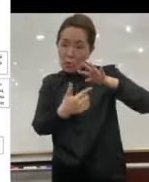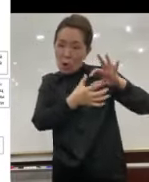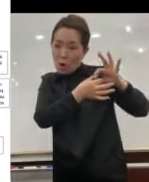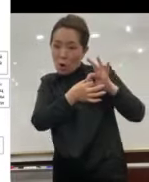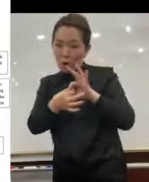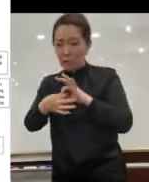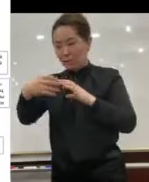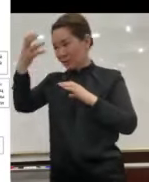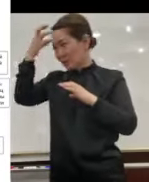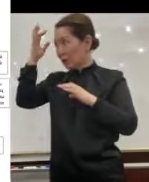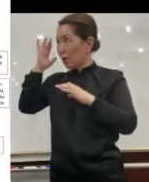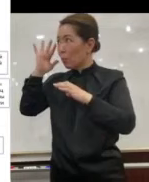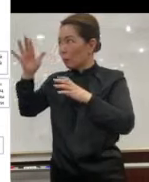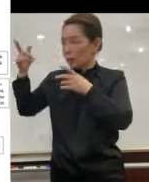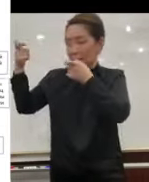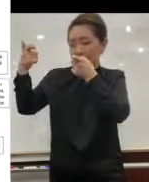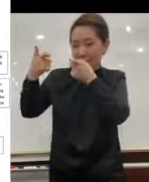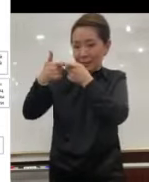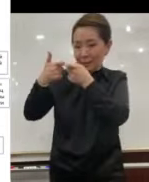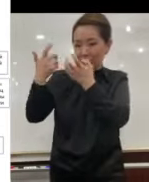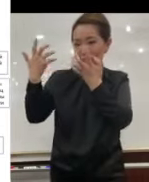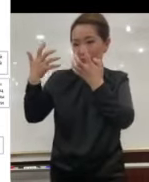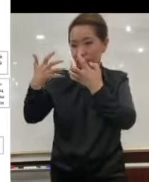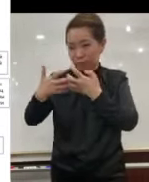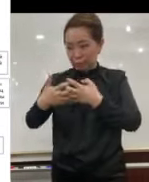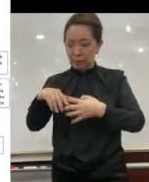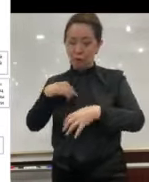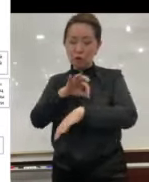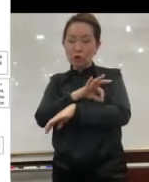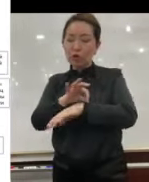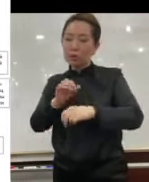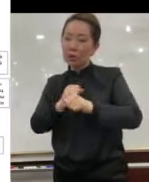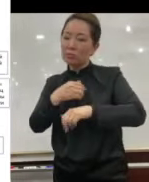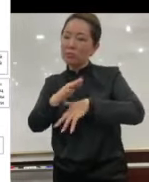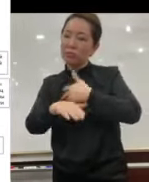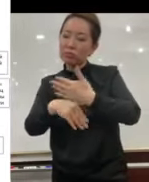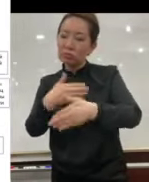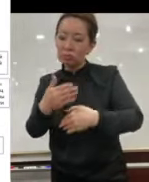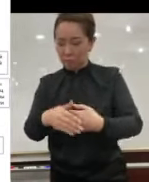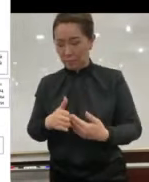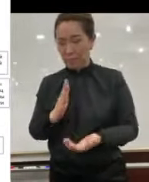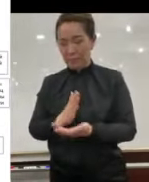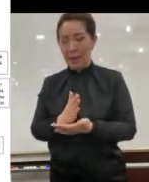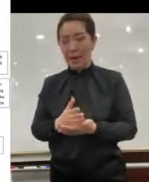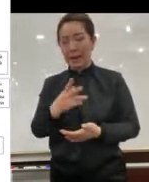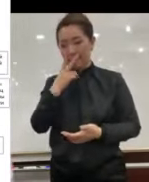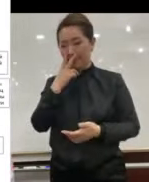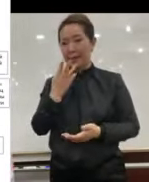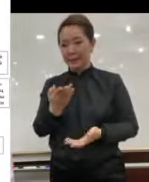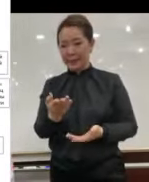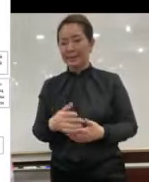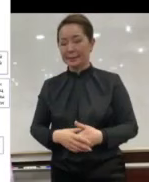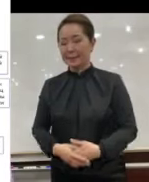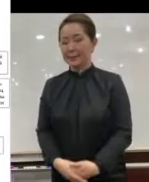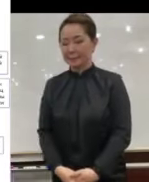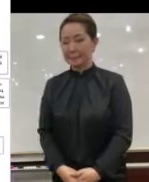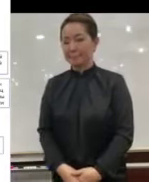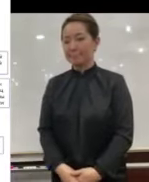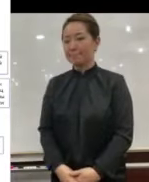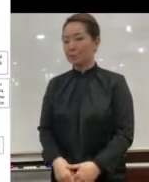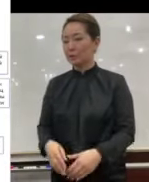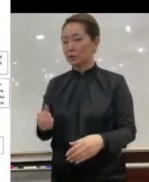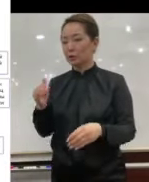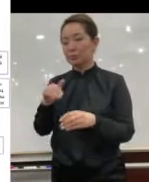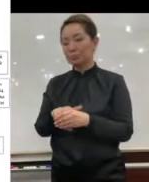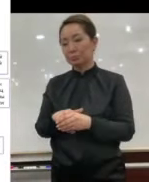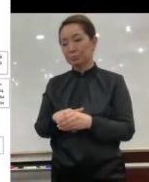засгийн газрын бодлогод нийцүүлэн бид нэр төслийнхээ үйл ажиллагааг явуулдгаа гэдгийг энэ дээрээс бол харуулхын тулд